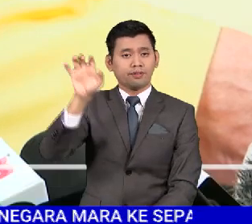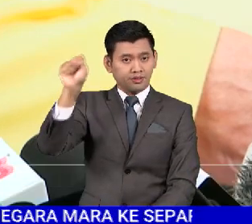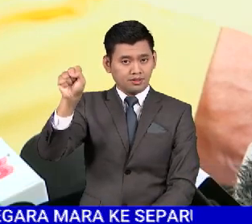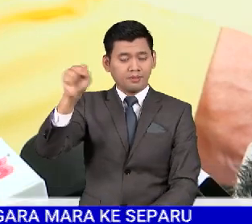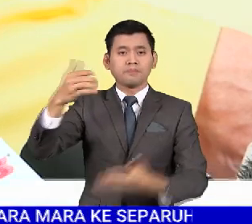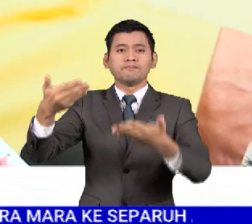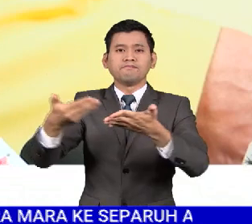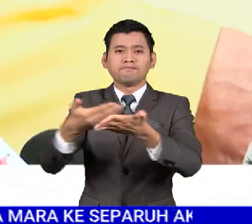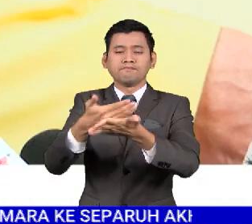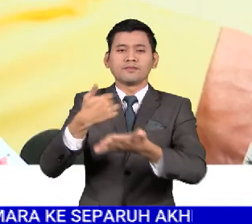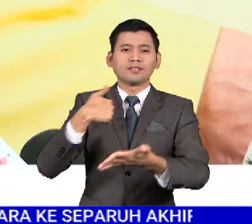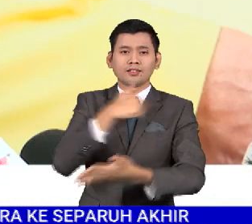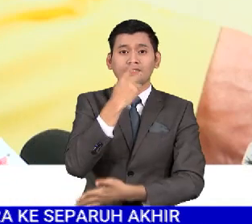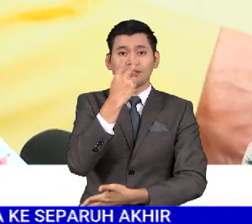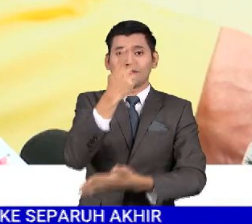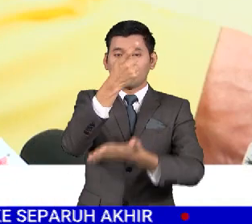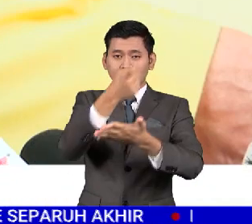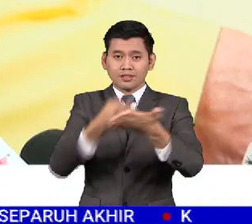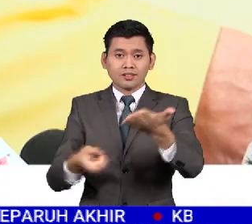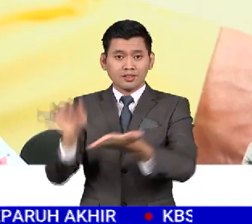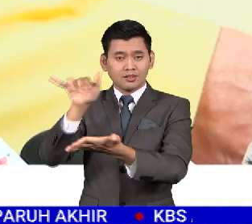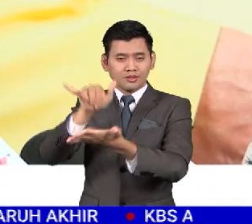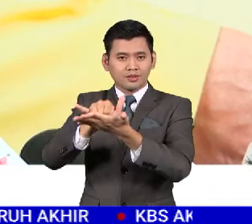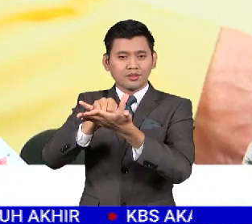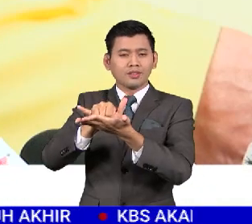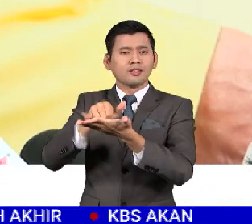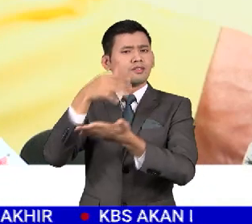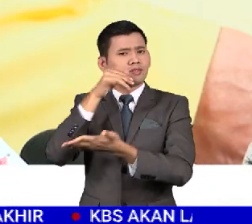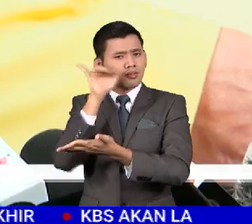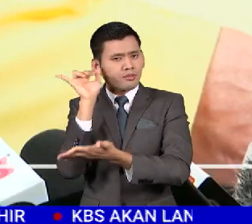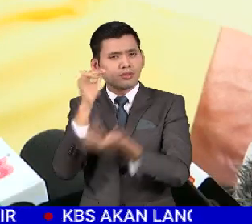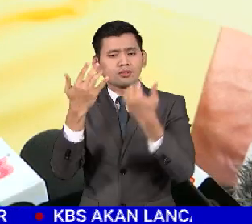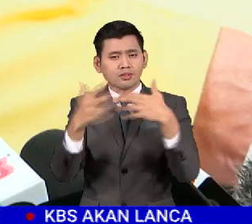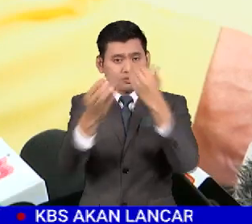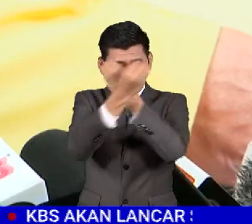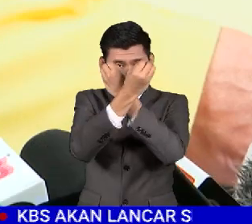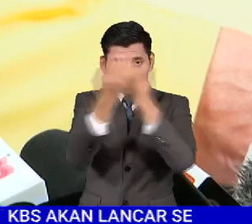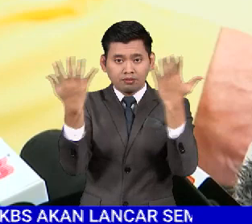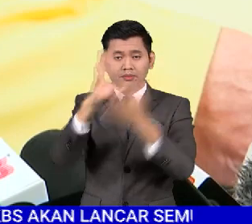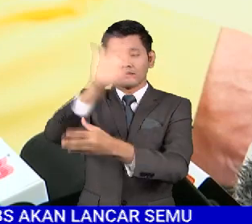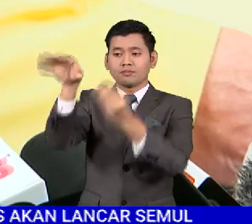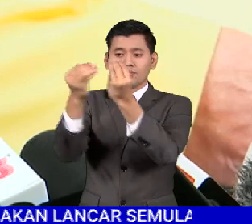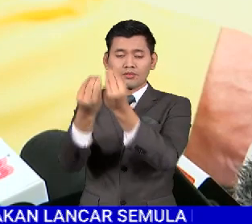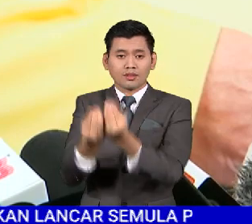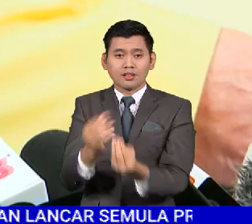Barulah nanti kita lihat dari segi harga itu. Walaupun semalam itu DOSM telah mengeluarkan angka, saya kena